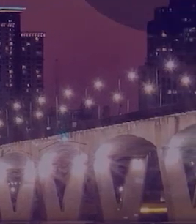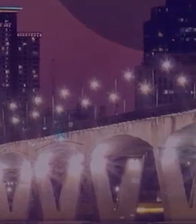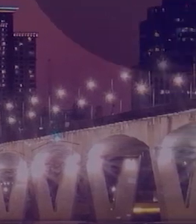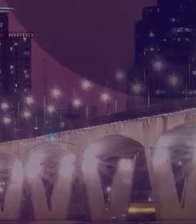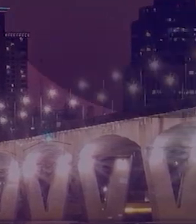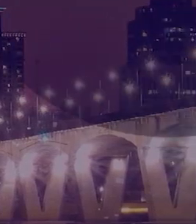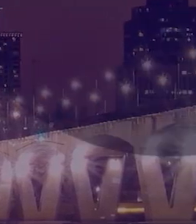중입니다